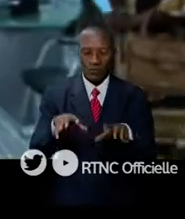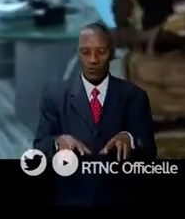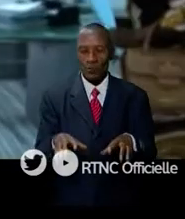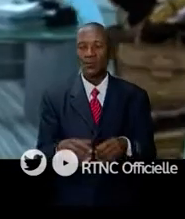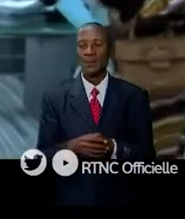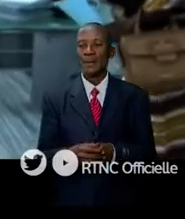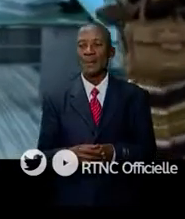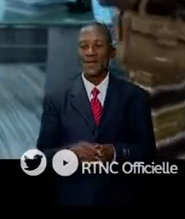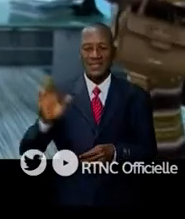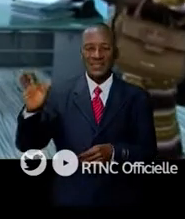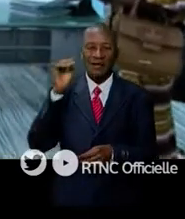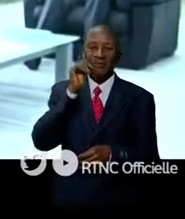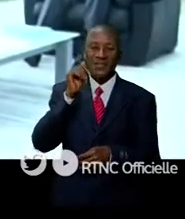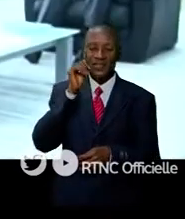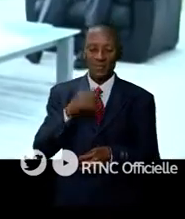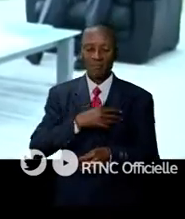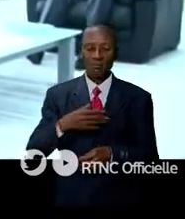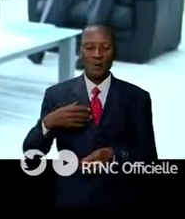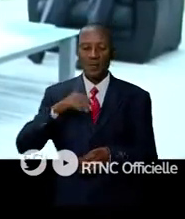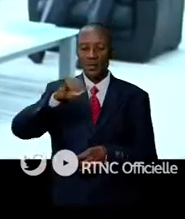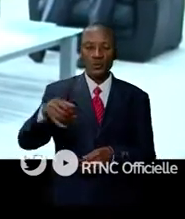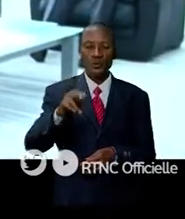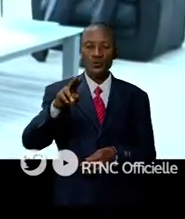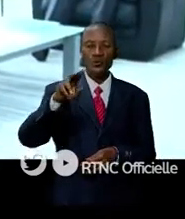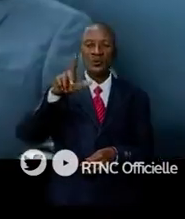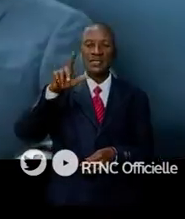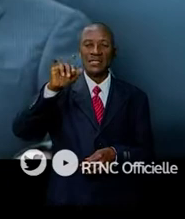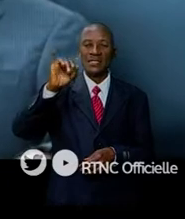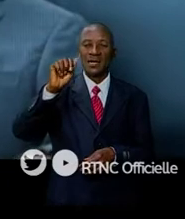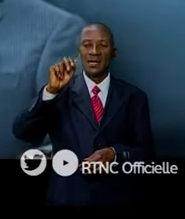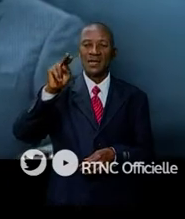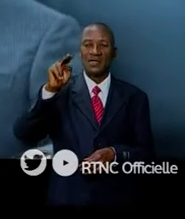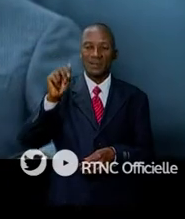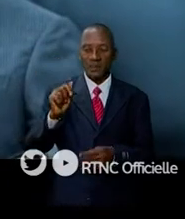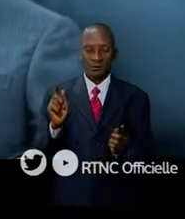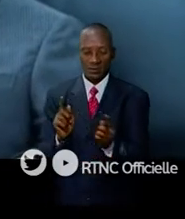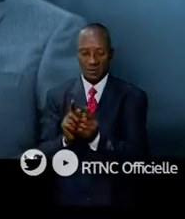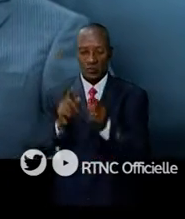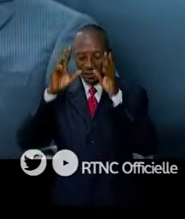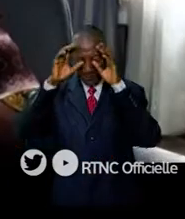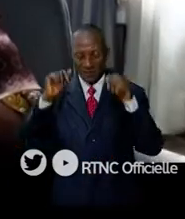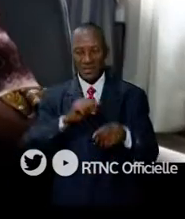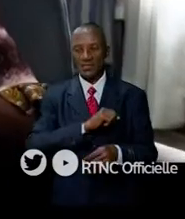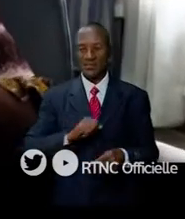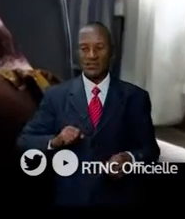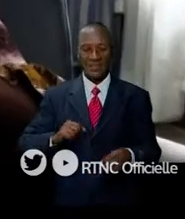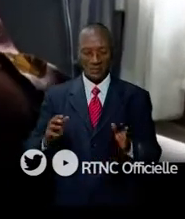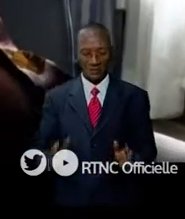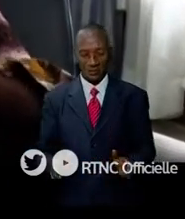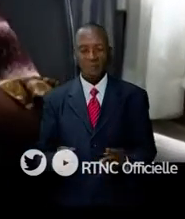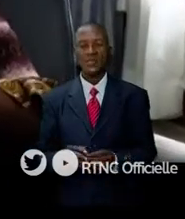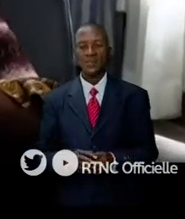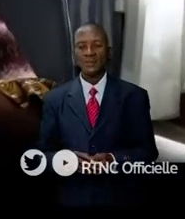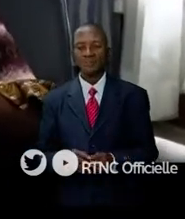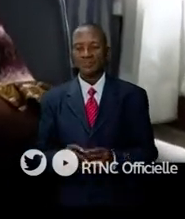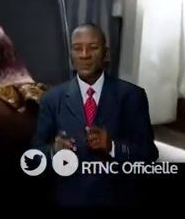Juliana Lumumba, reçue par le président du Sénat, l'honorable Alexis Thambwe Mwamba, a sollicité l'accompagnement dans sa démarche